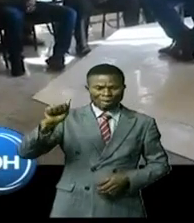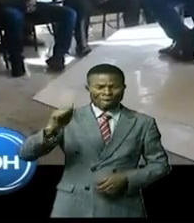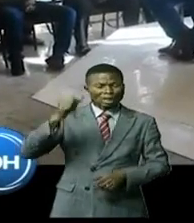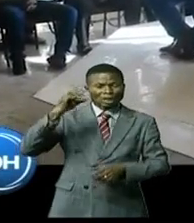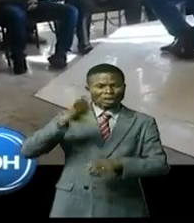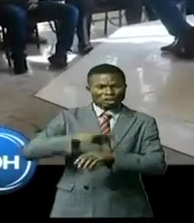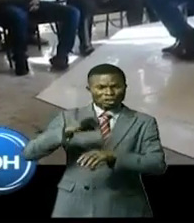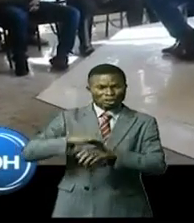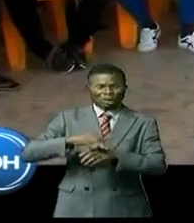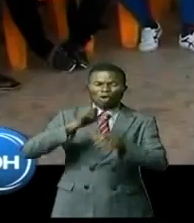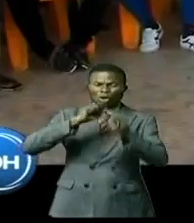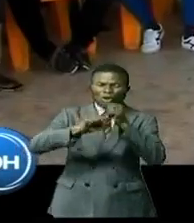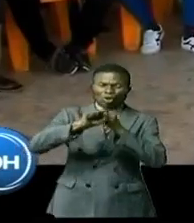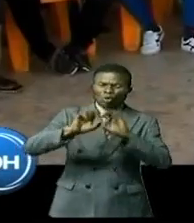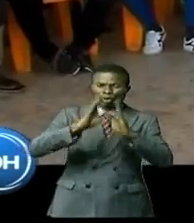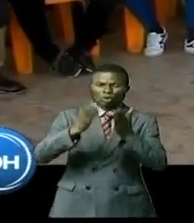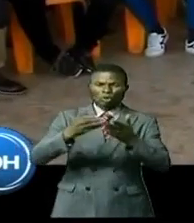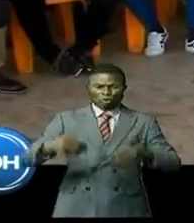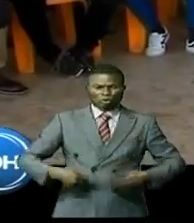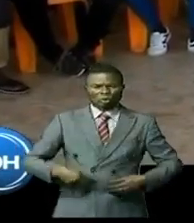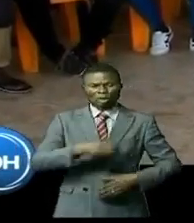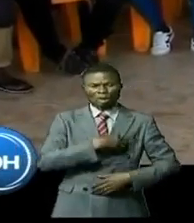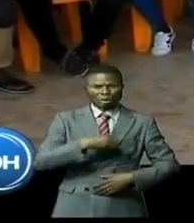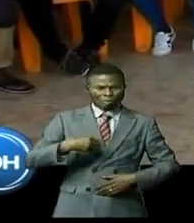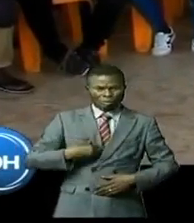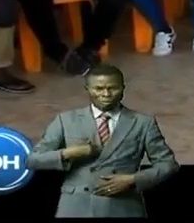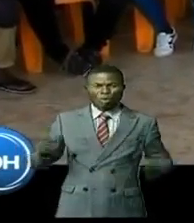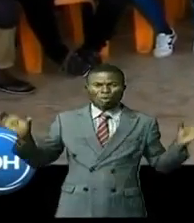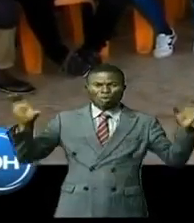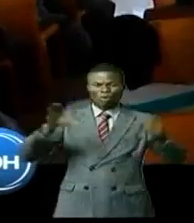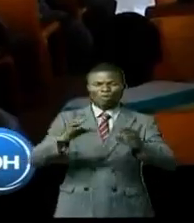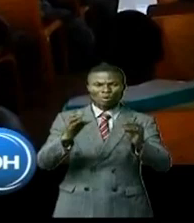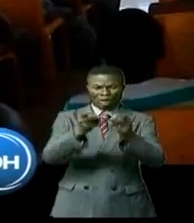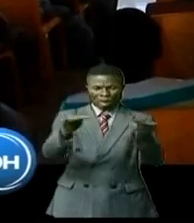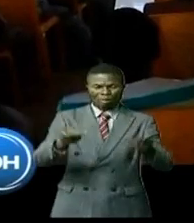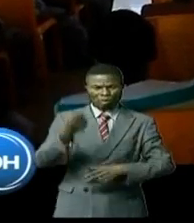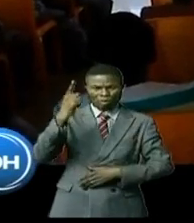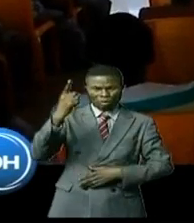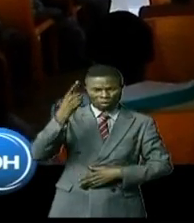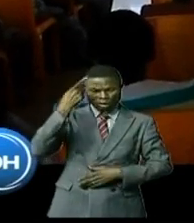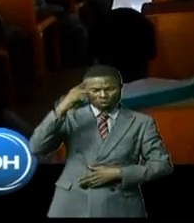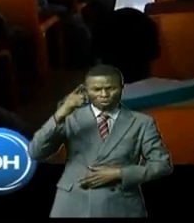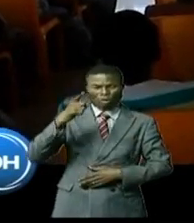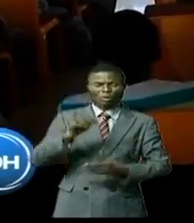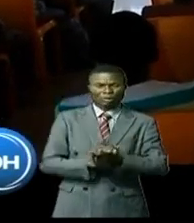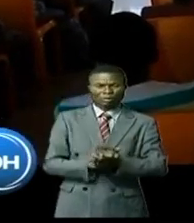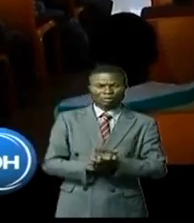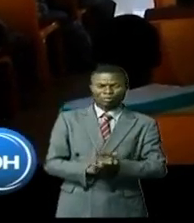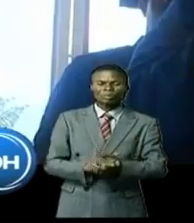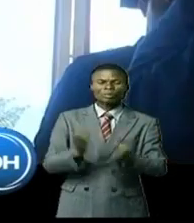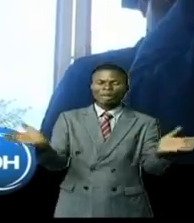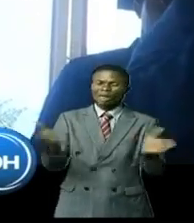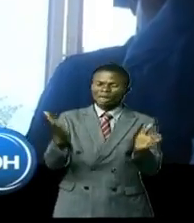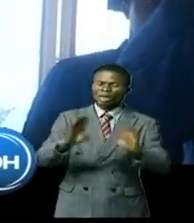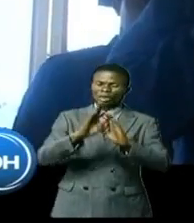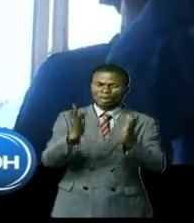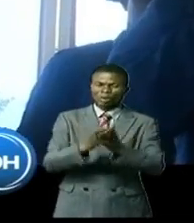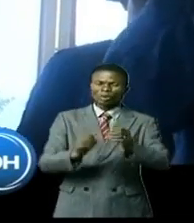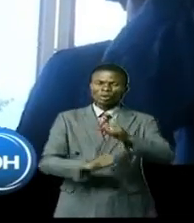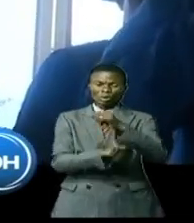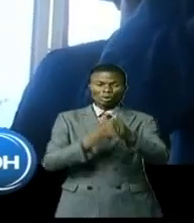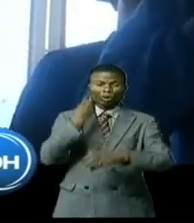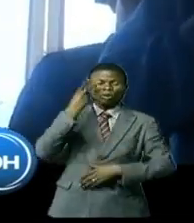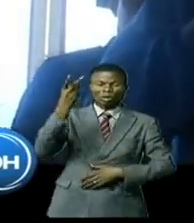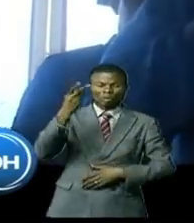de sensibiliser les jeunes et les femmes réunis dans une salle sur l'entrepreneuriat. Il les a exhortés à soutenir la vision